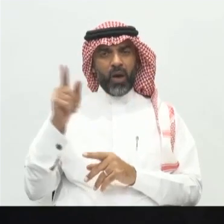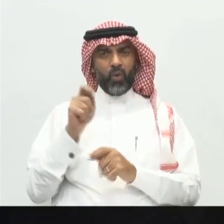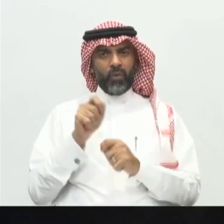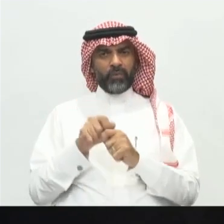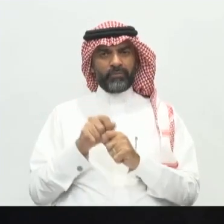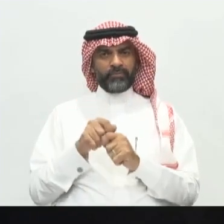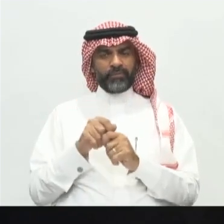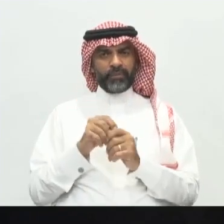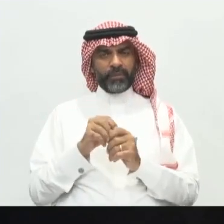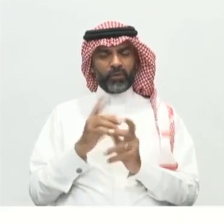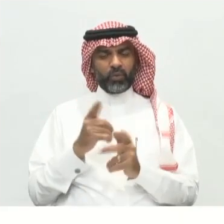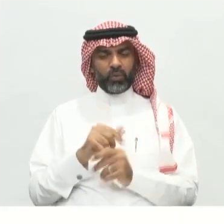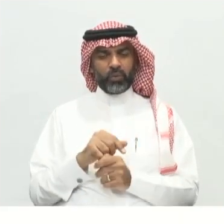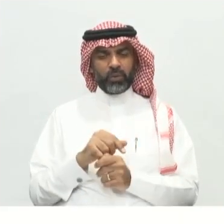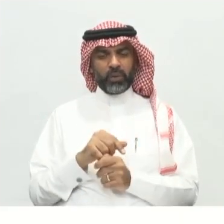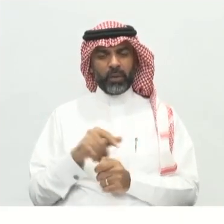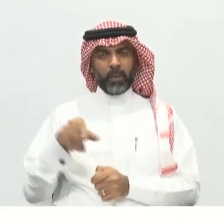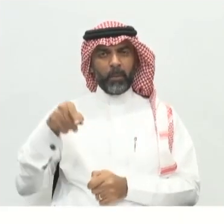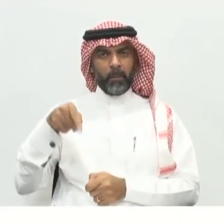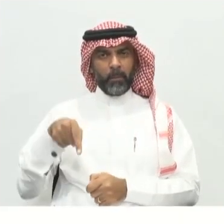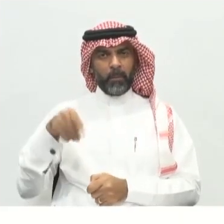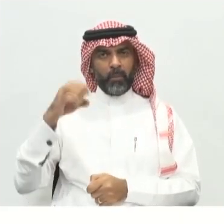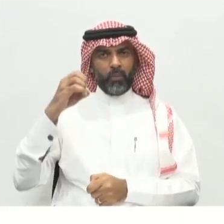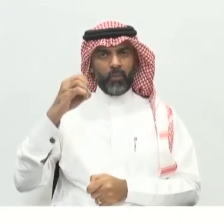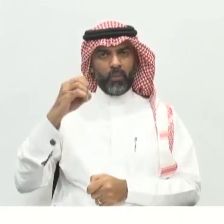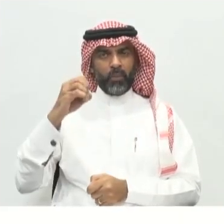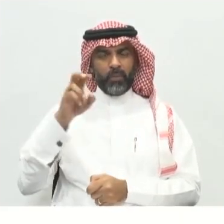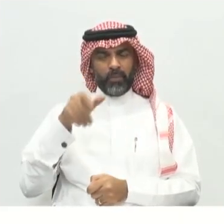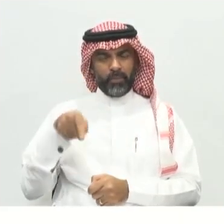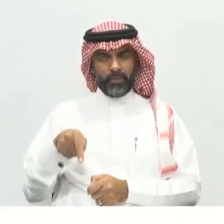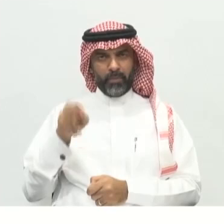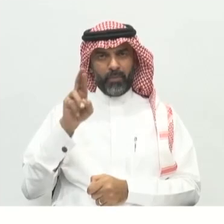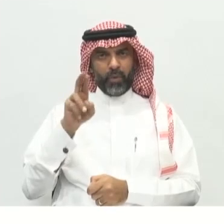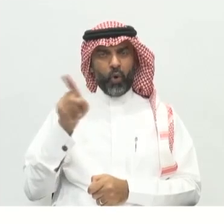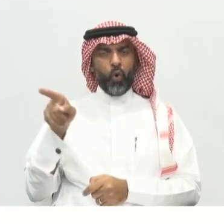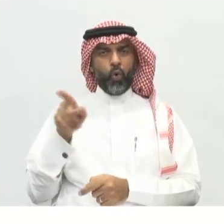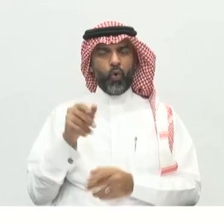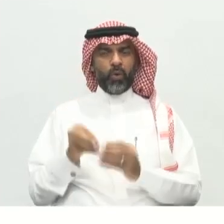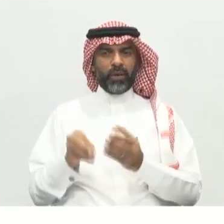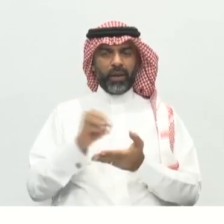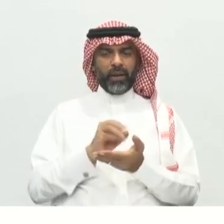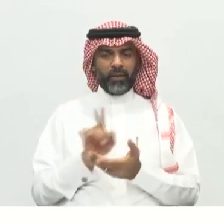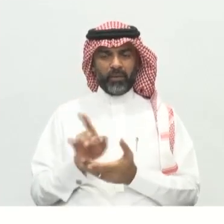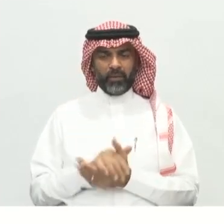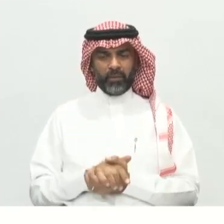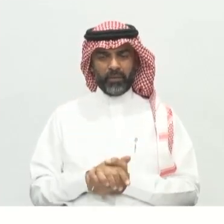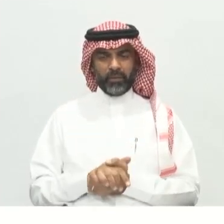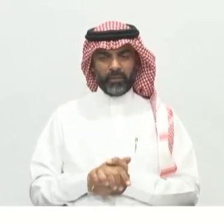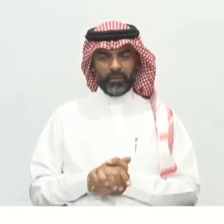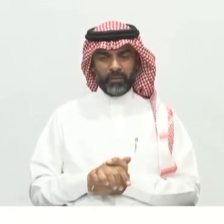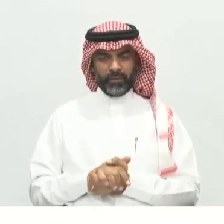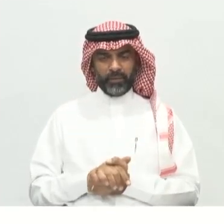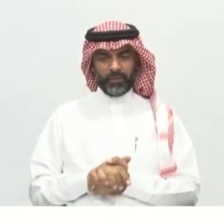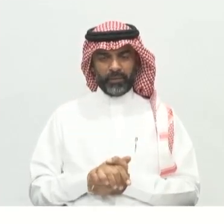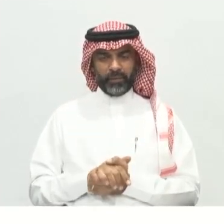السابق احسنتم وهي داله برودكت ممتاز سنقوم في هذا الجزء سنكمل